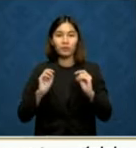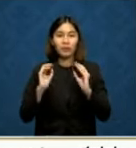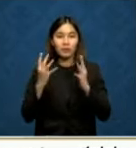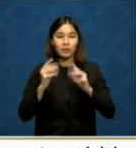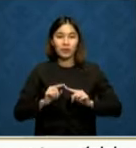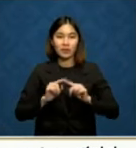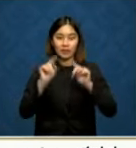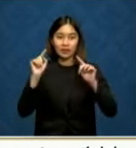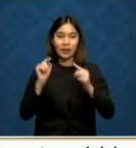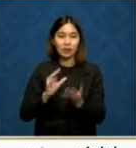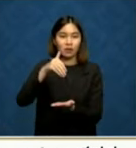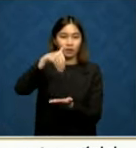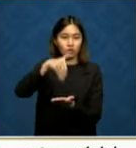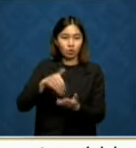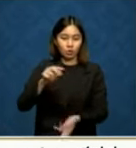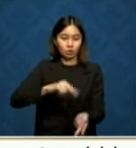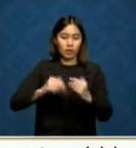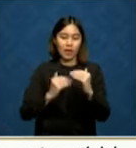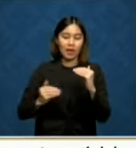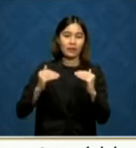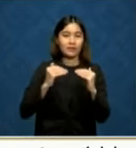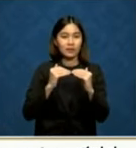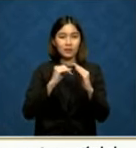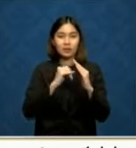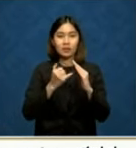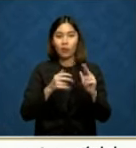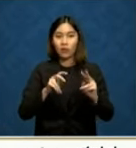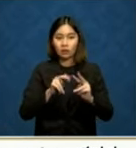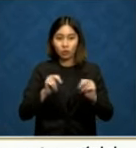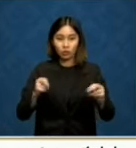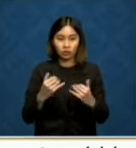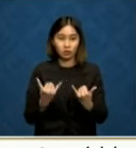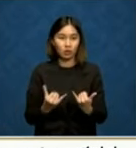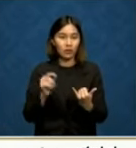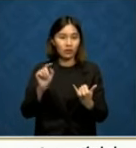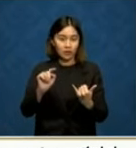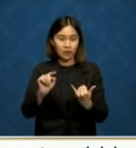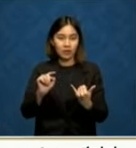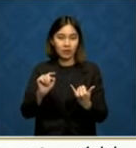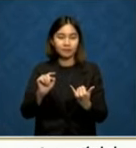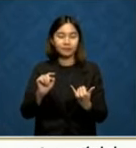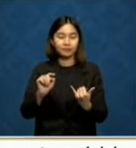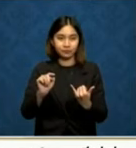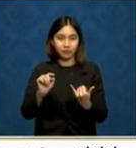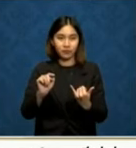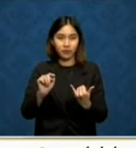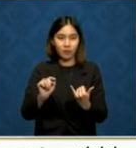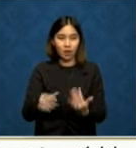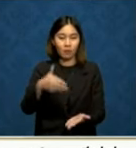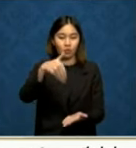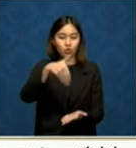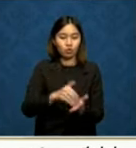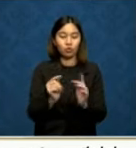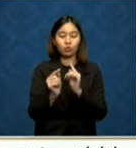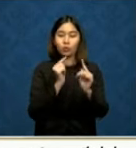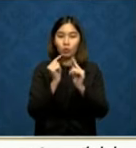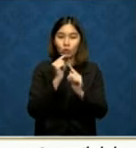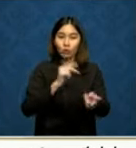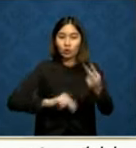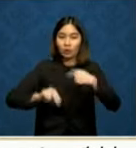่ศูนยคของสิธยที่จัหวดโนธ์พ purseขนานี้เราถือว่าเป็น formallycream samana